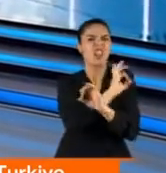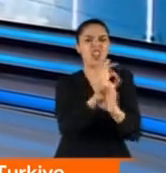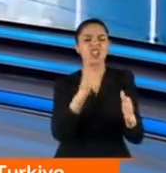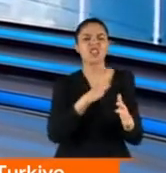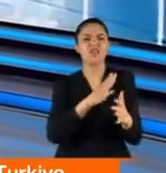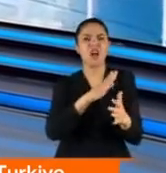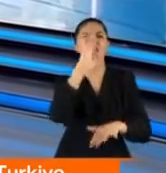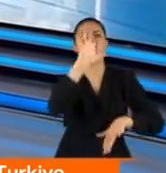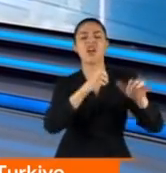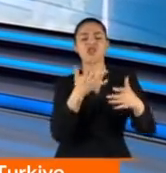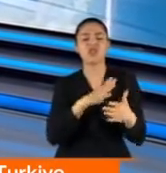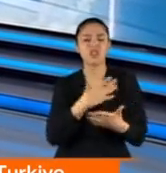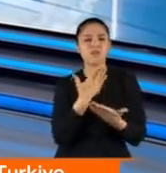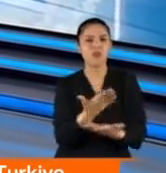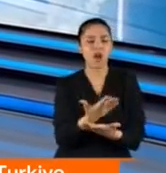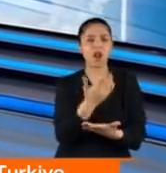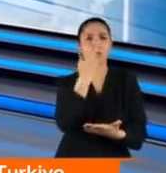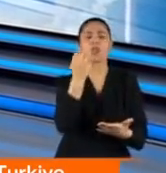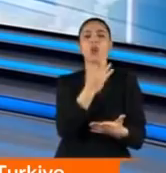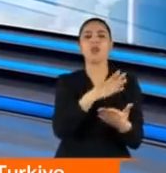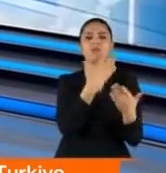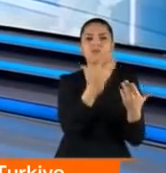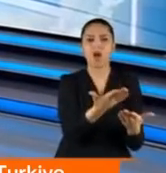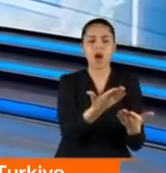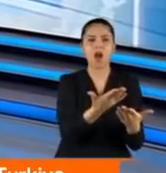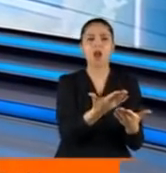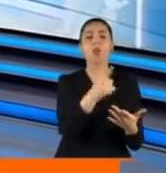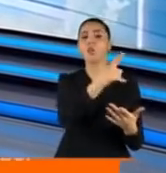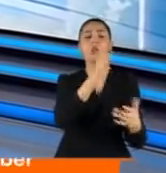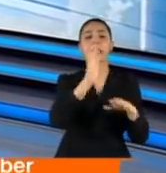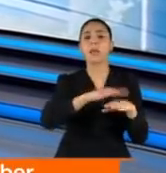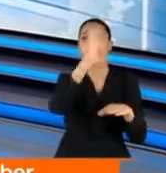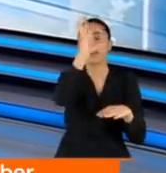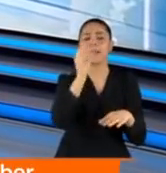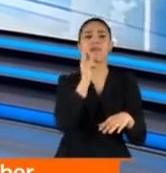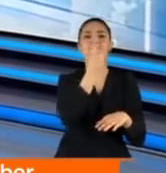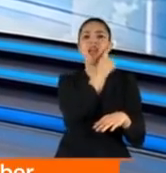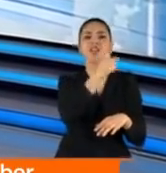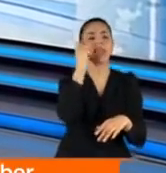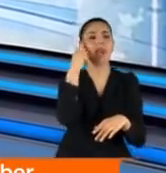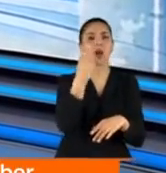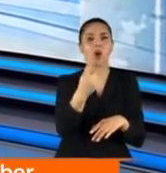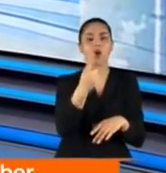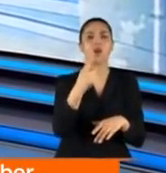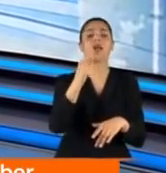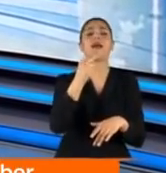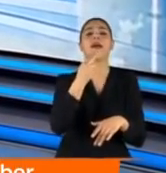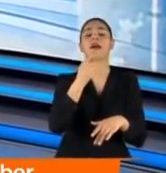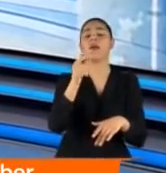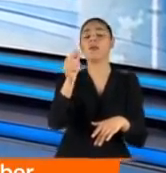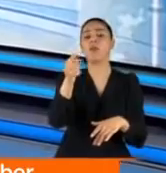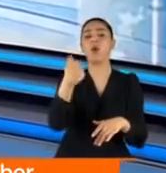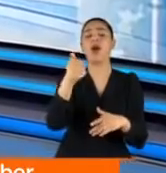Ahlaksızlık var. Taciz var. Dolandırıcılık var. Başroldeki enişte iddialara göre